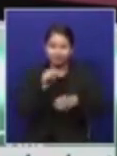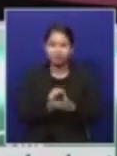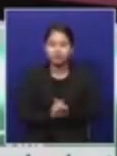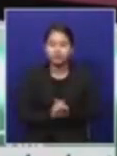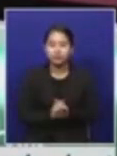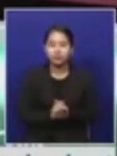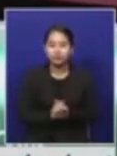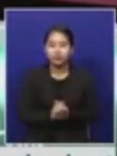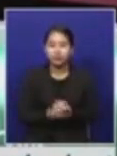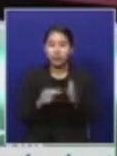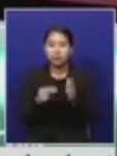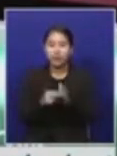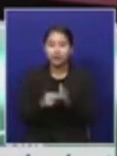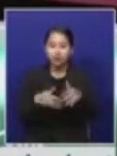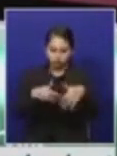หมอเขาคือพี่น้องคนไทย